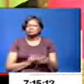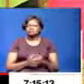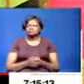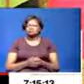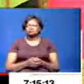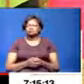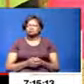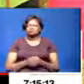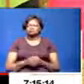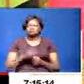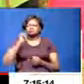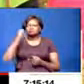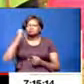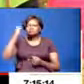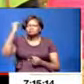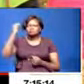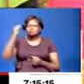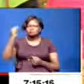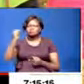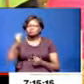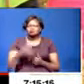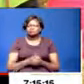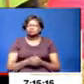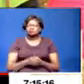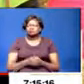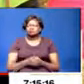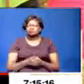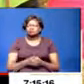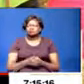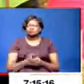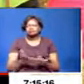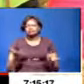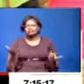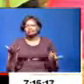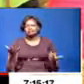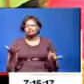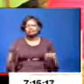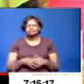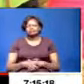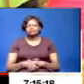siasa ya Kenya ilikuwa ni